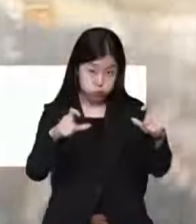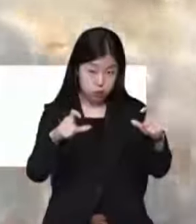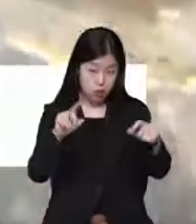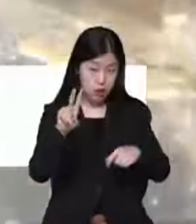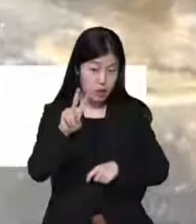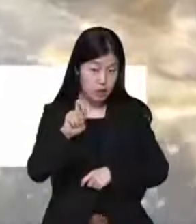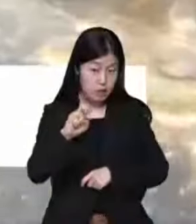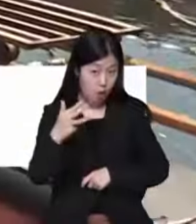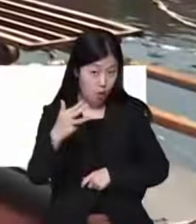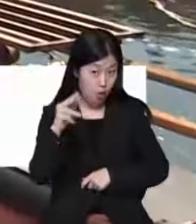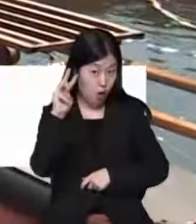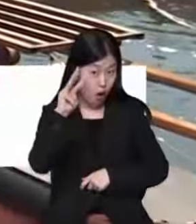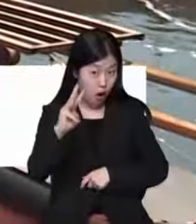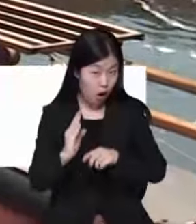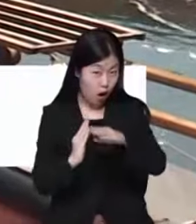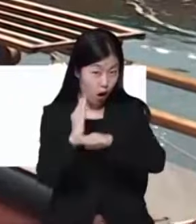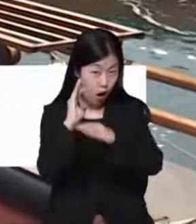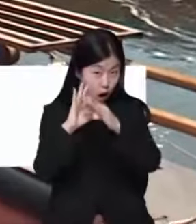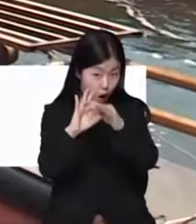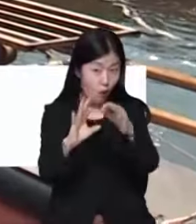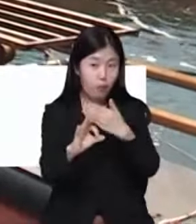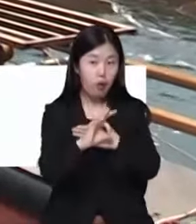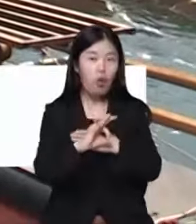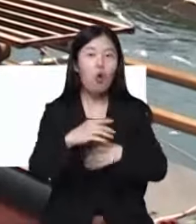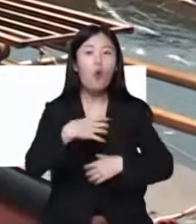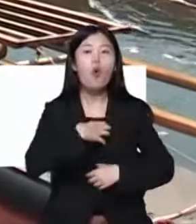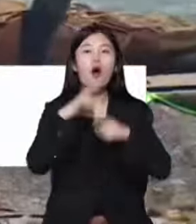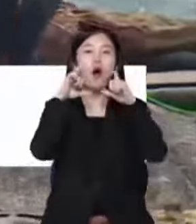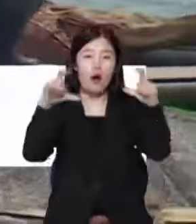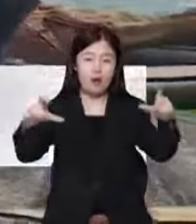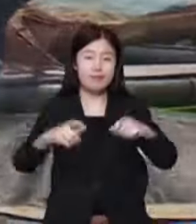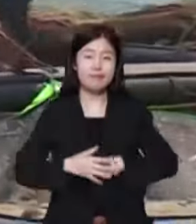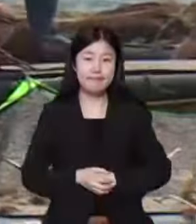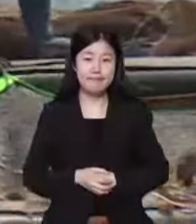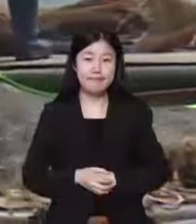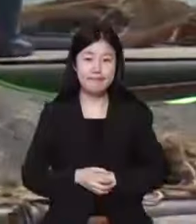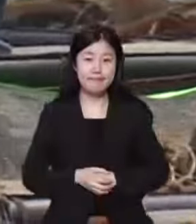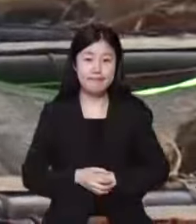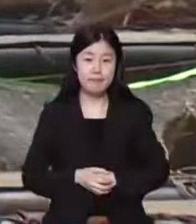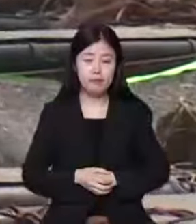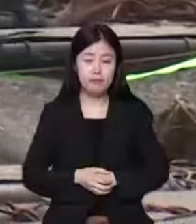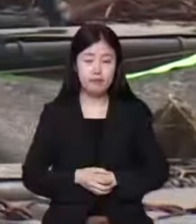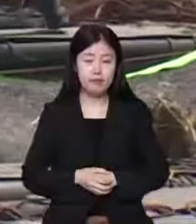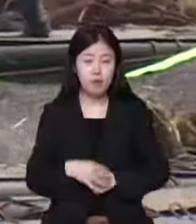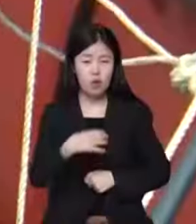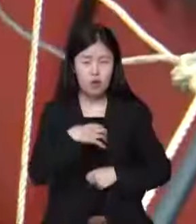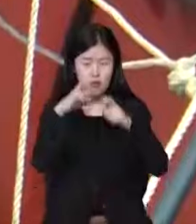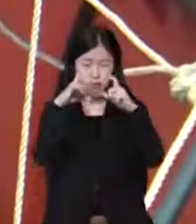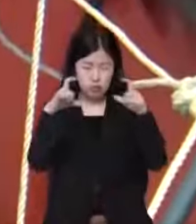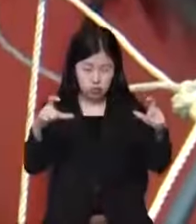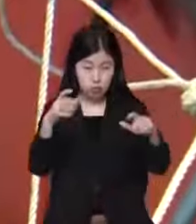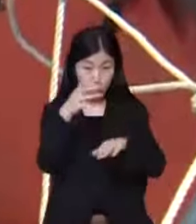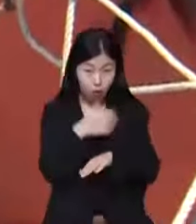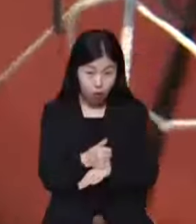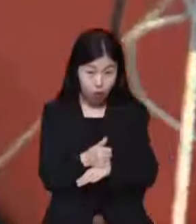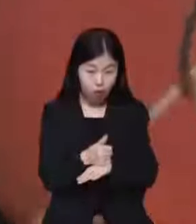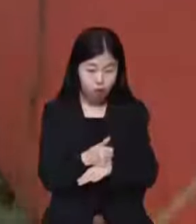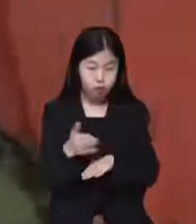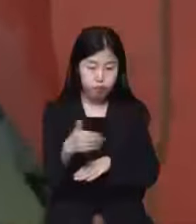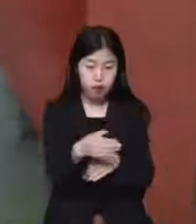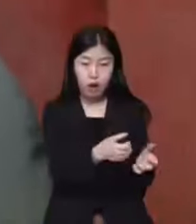3일 이상 지속하면 고수온 경보가 발령됩니다. 고수온 경보가 발령되면서 양식장들은